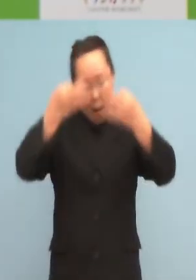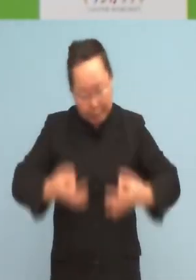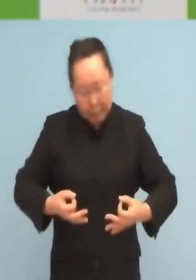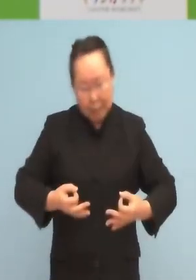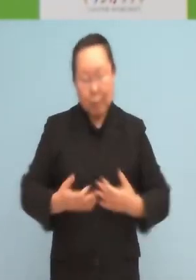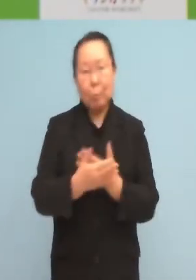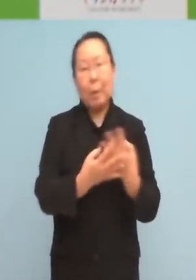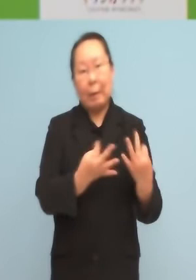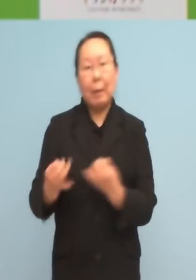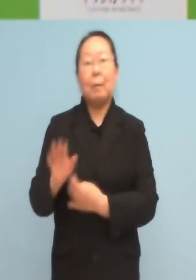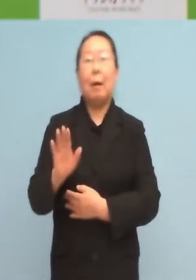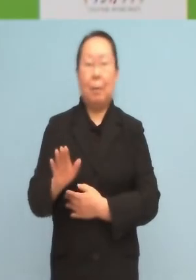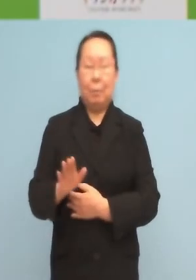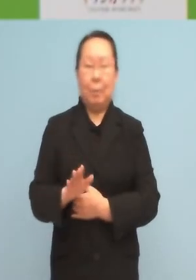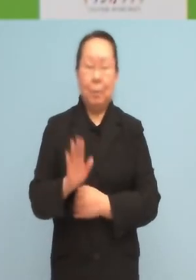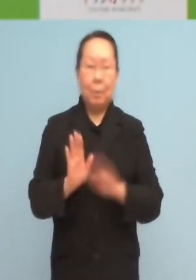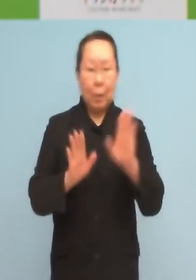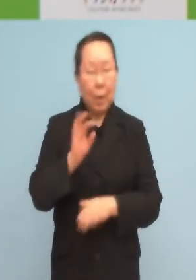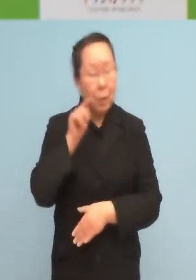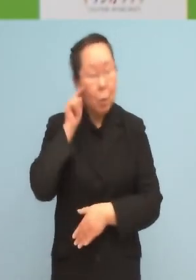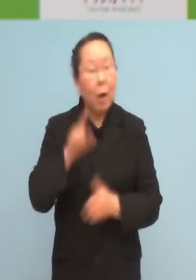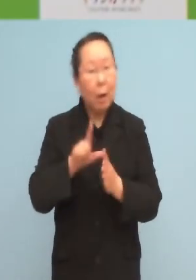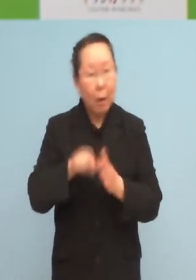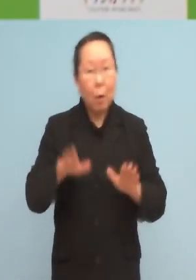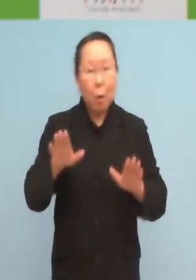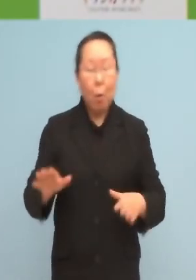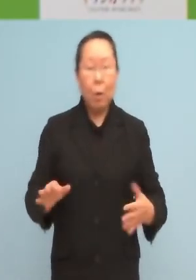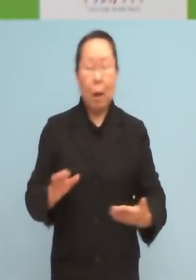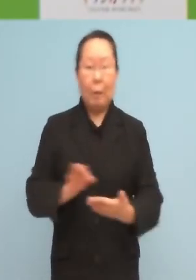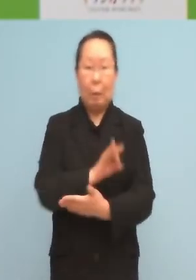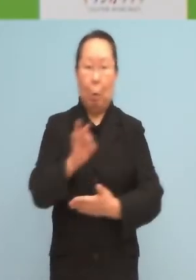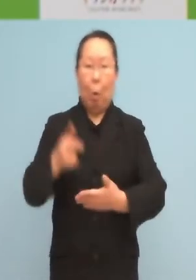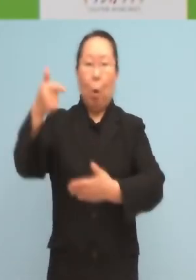考えた場合にはですね、今回の財務省の事案を